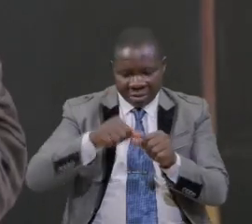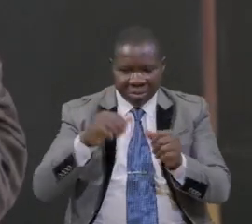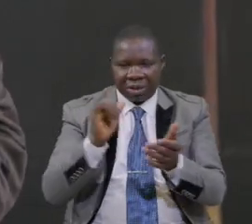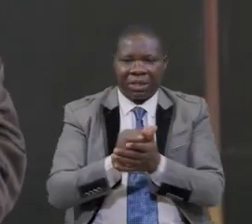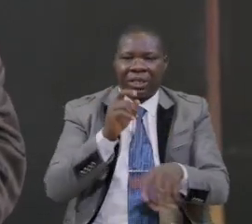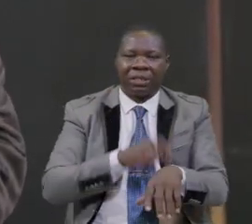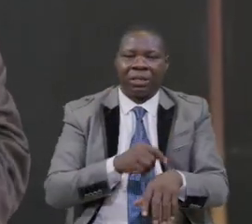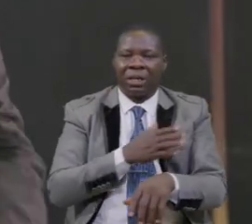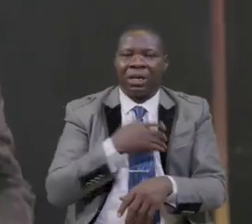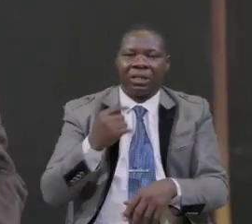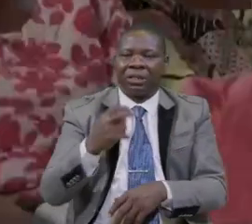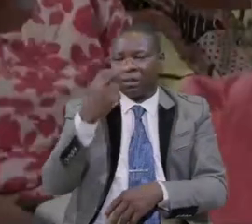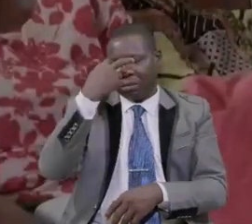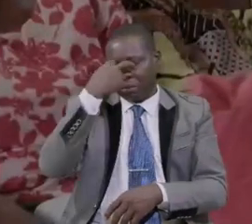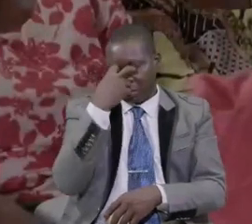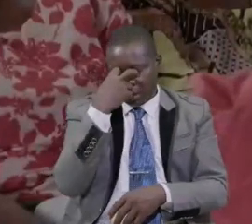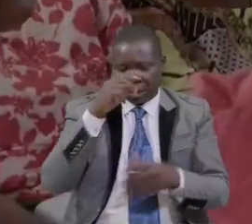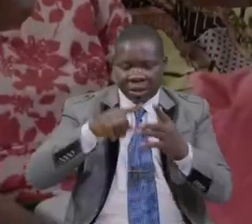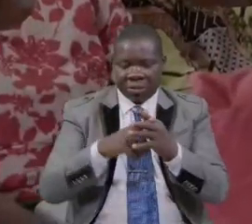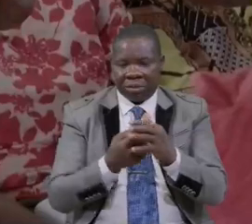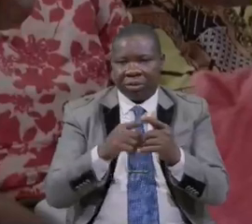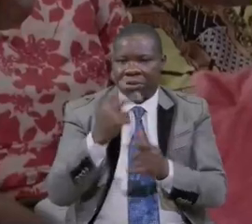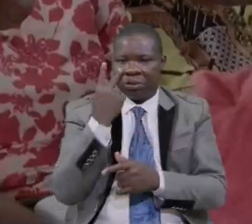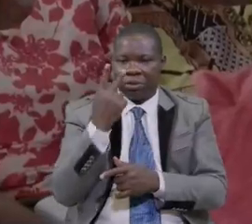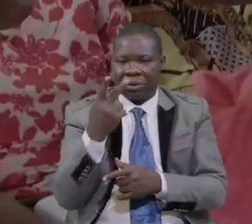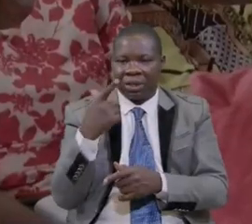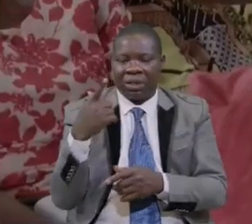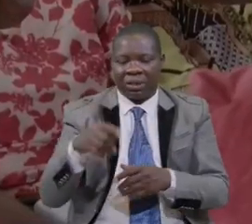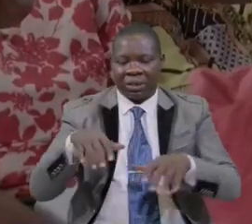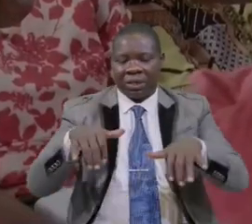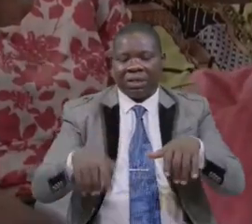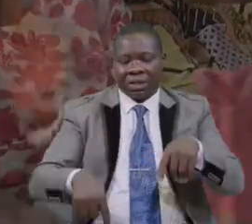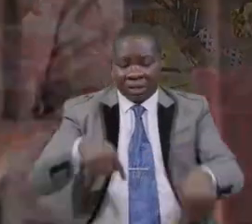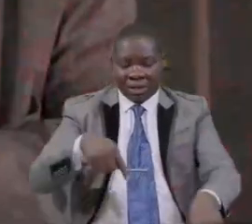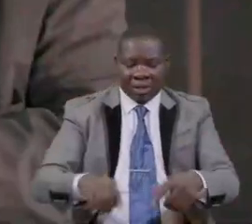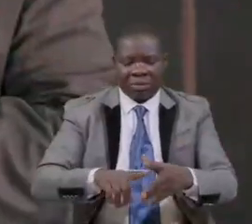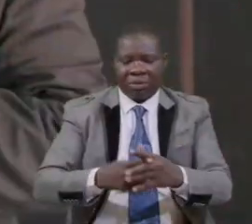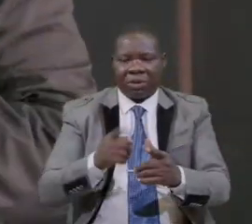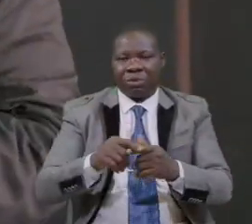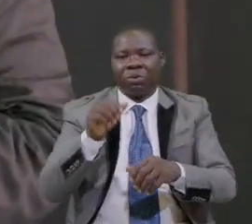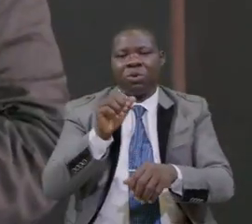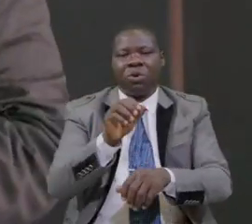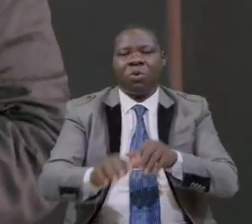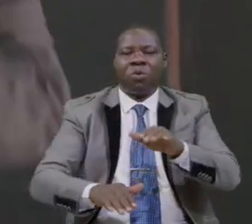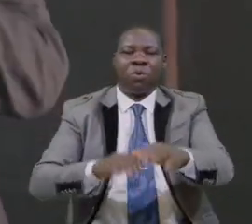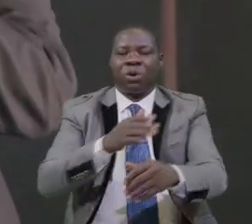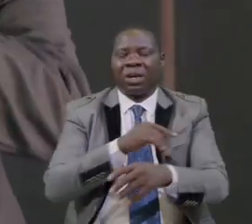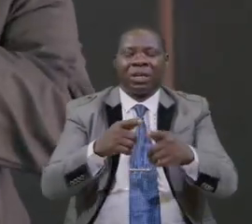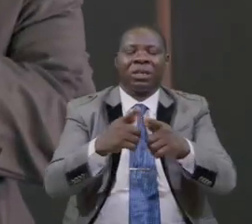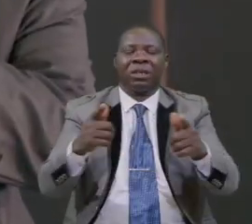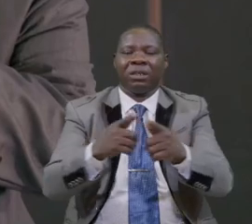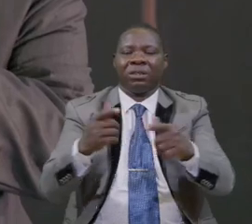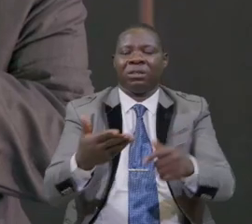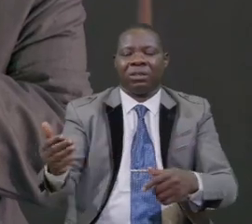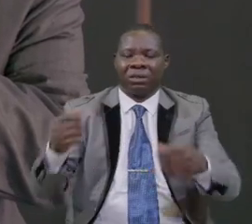Et les aveugles ont commencé à voir, les paralytiques ont commencé à marcher. Et de grandes choses se sont